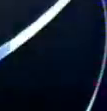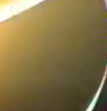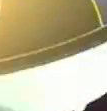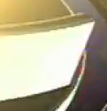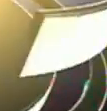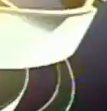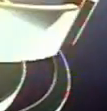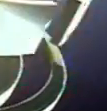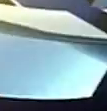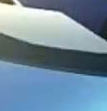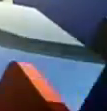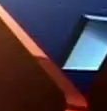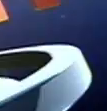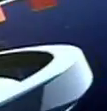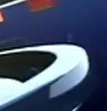bers